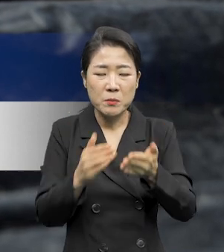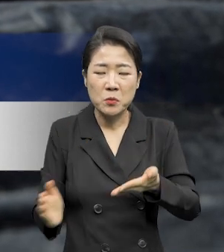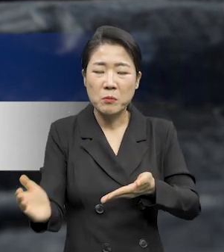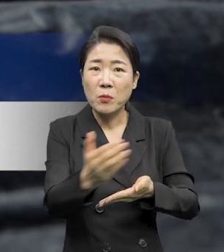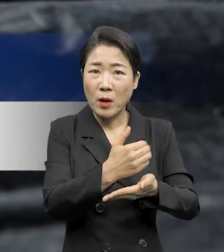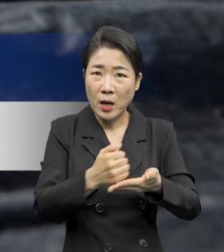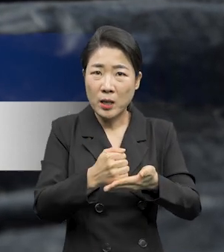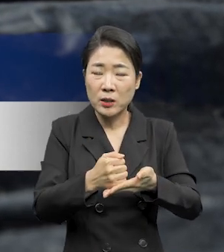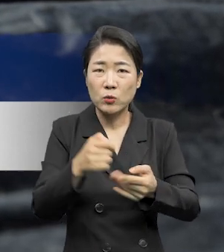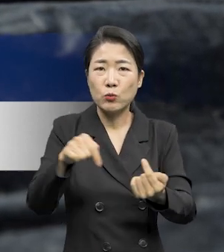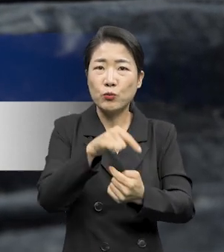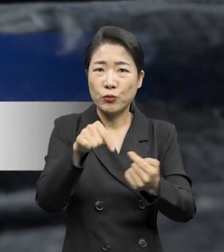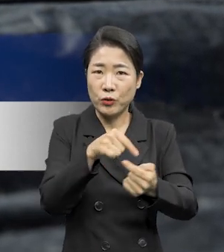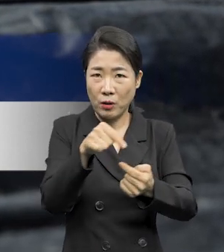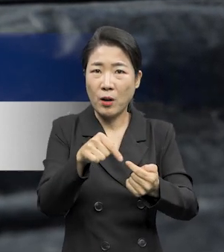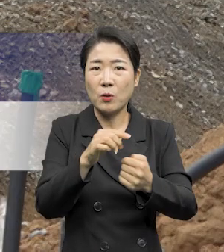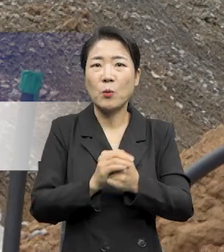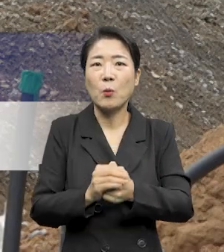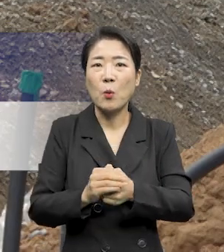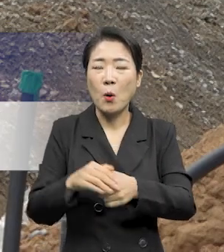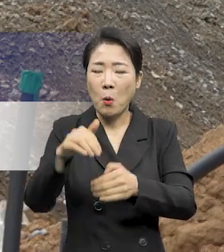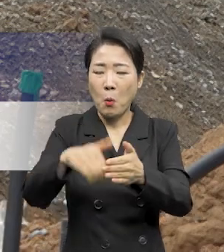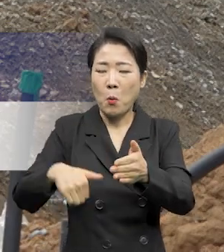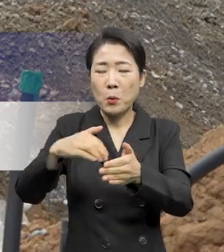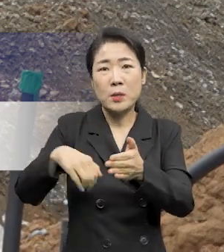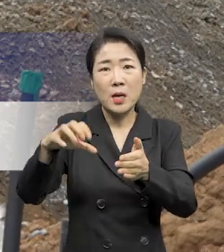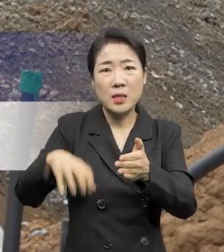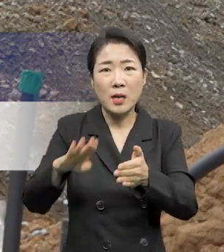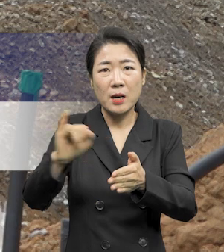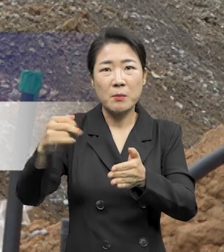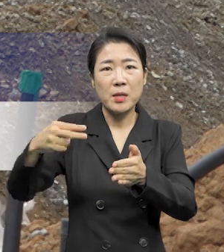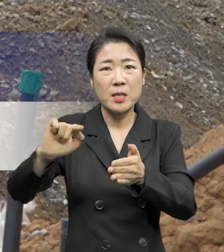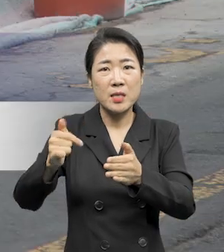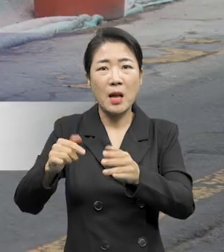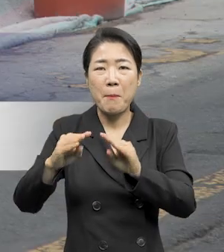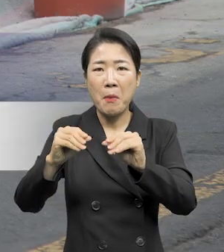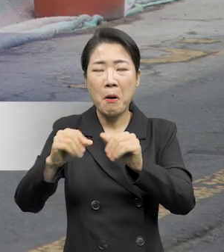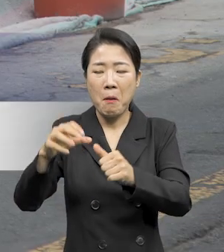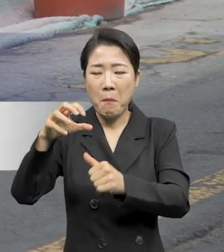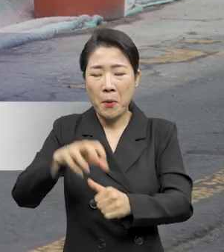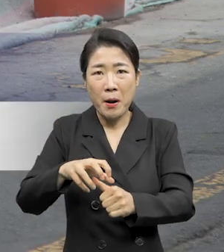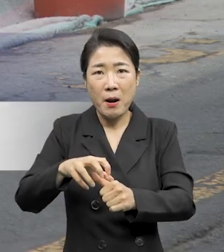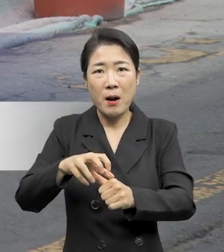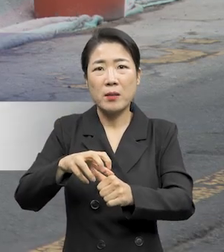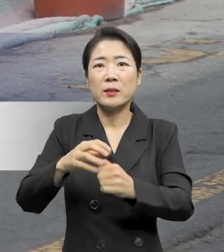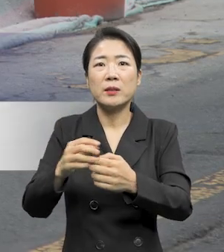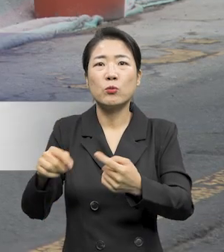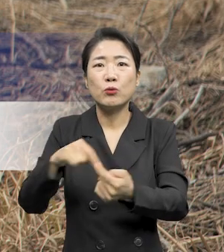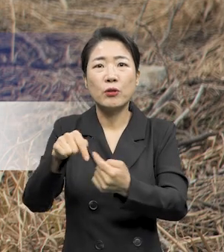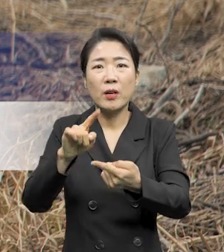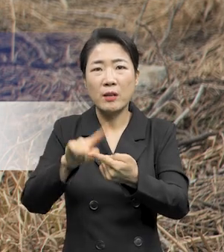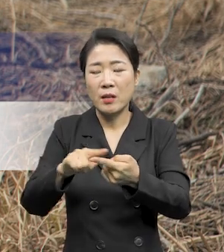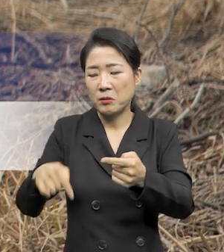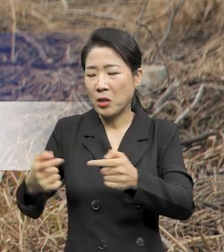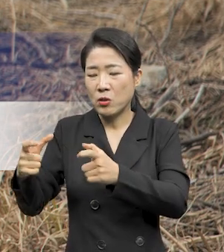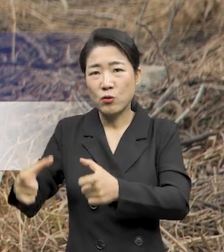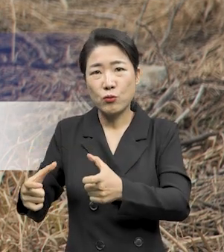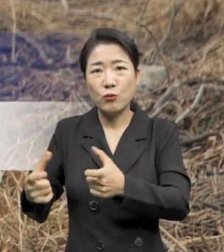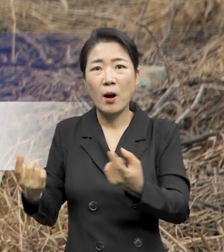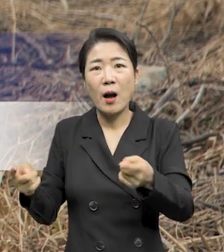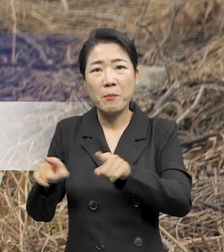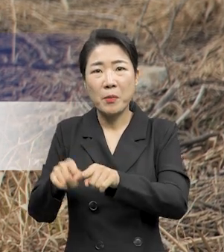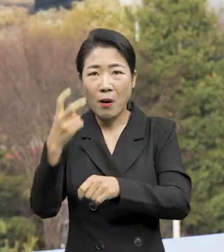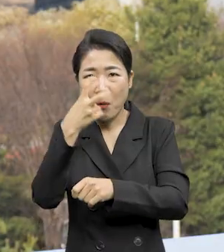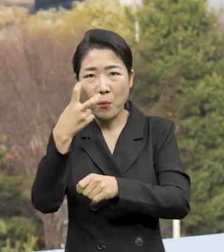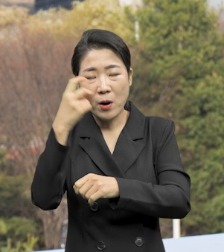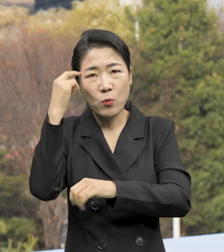위해 집중수거기관을 운영하고 공사장의 비산먼지 억제시설 작동 여부를 자치구와 점검할